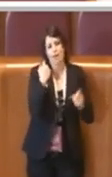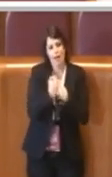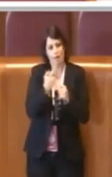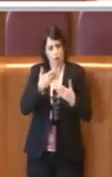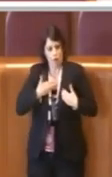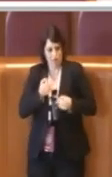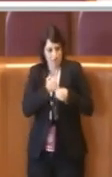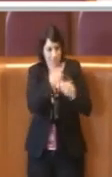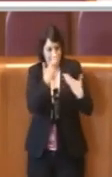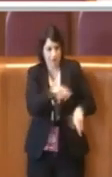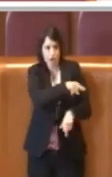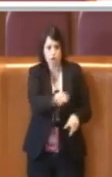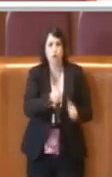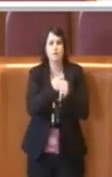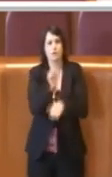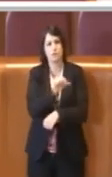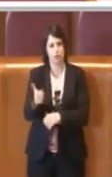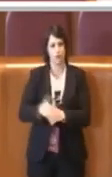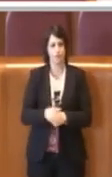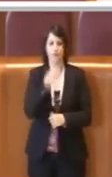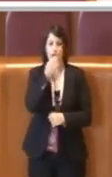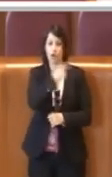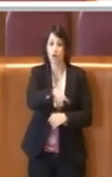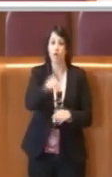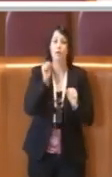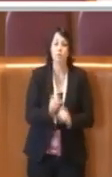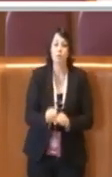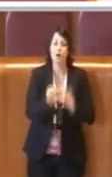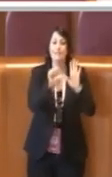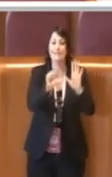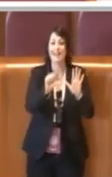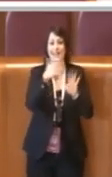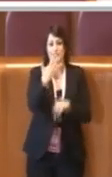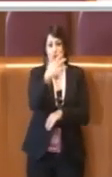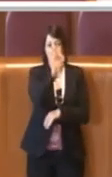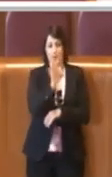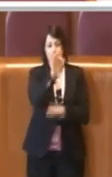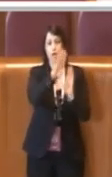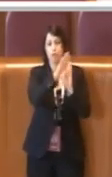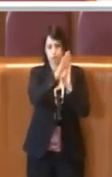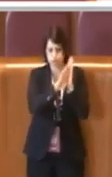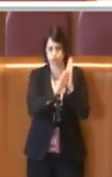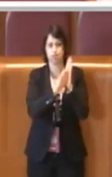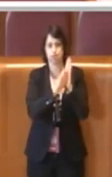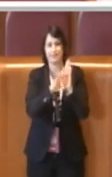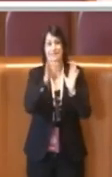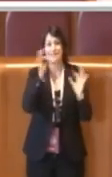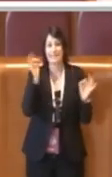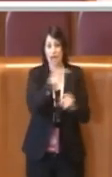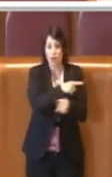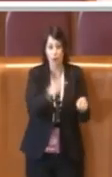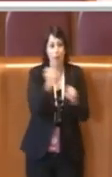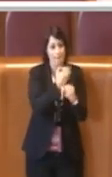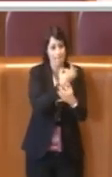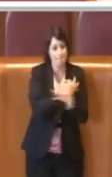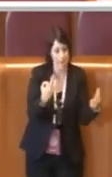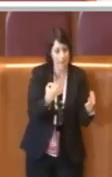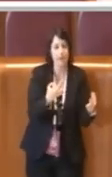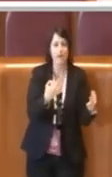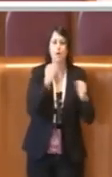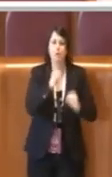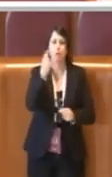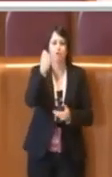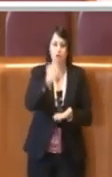superiore a quanto al 65 per cento quindi se saranno virtuose avranno più fondi da